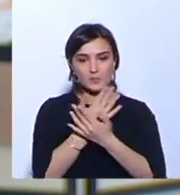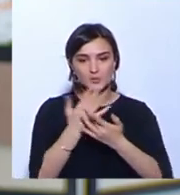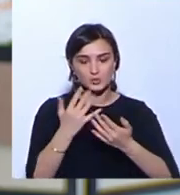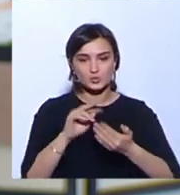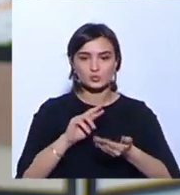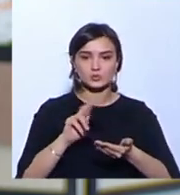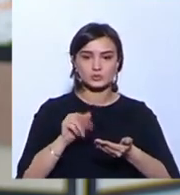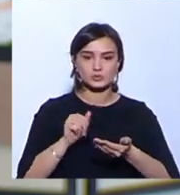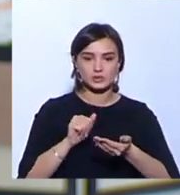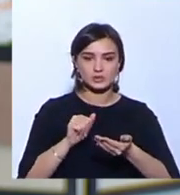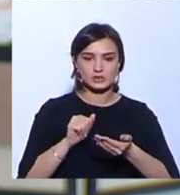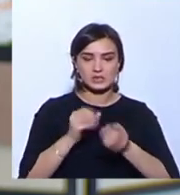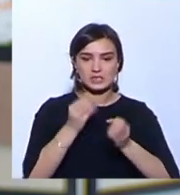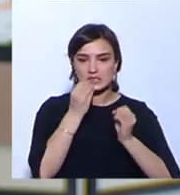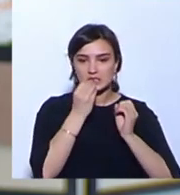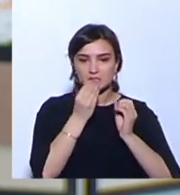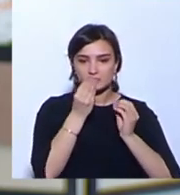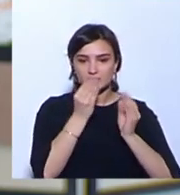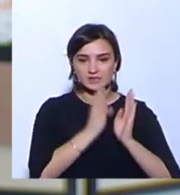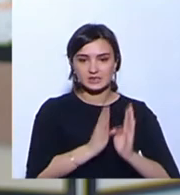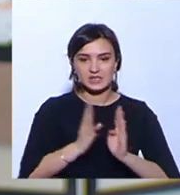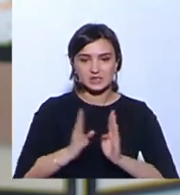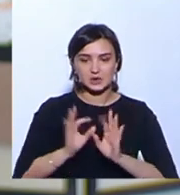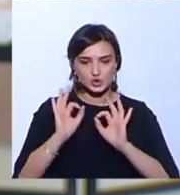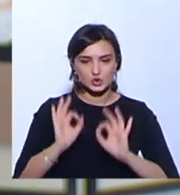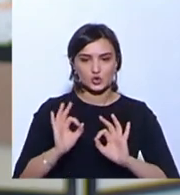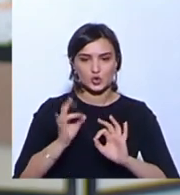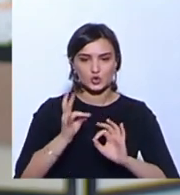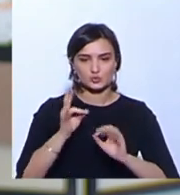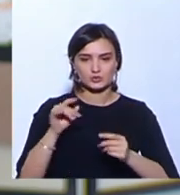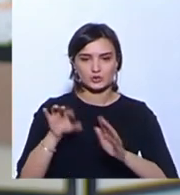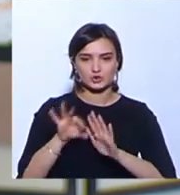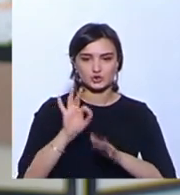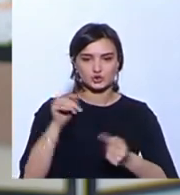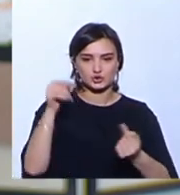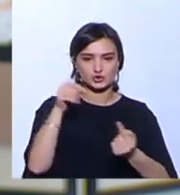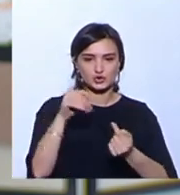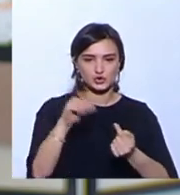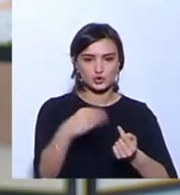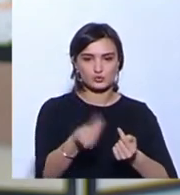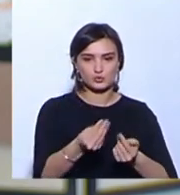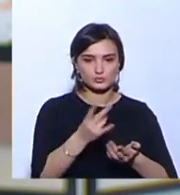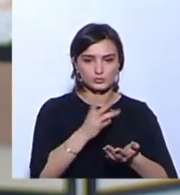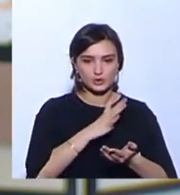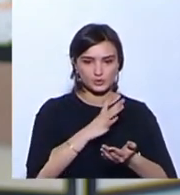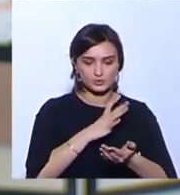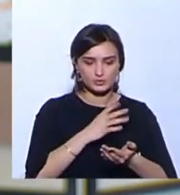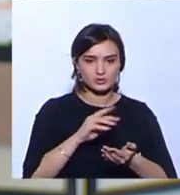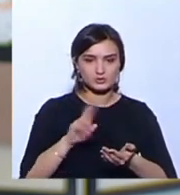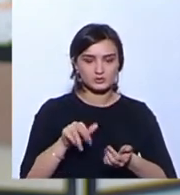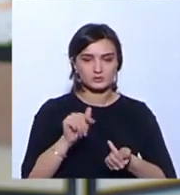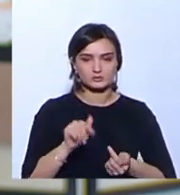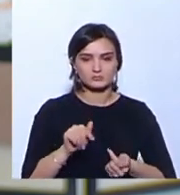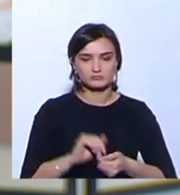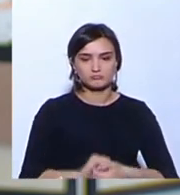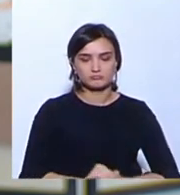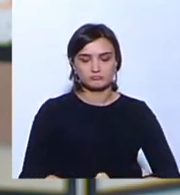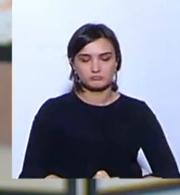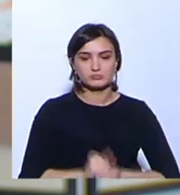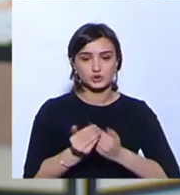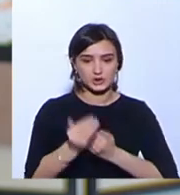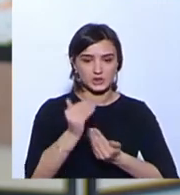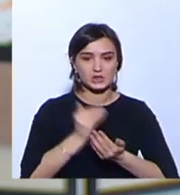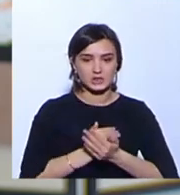და დიეტოთერაპია სწორად იქნას შერჩეული პაციენტისთვის. და